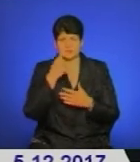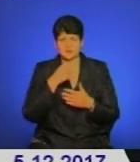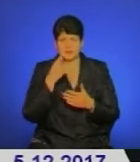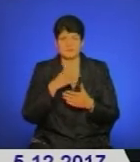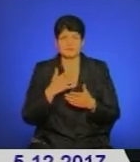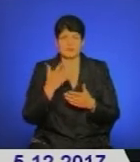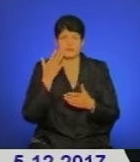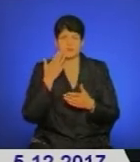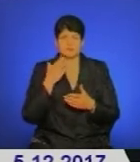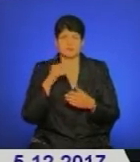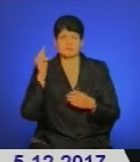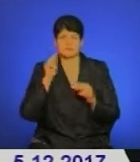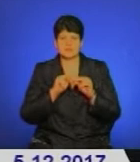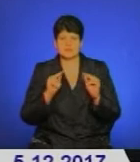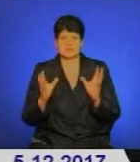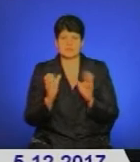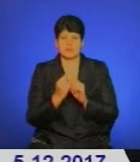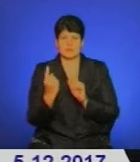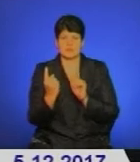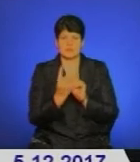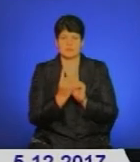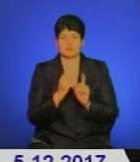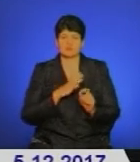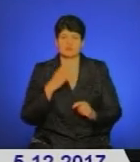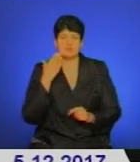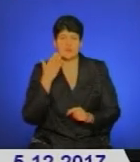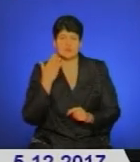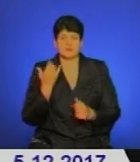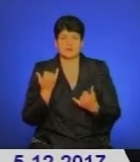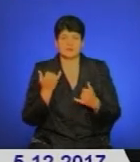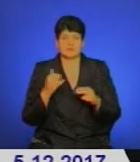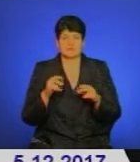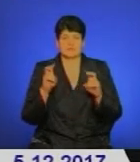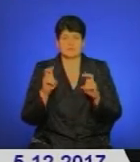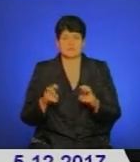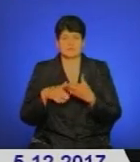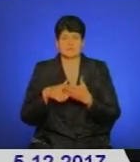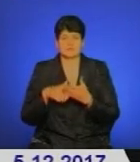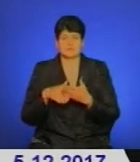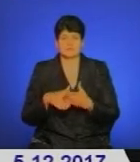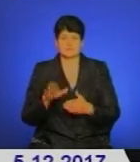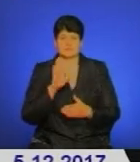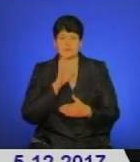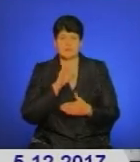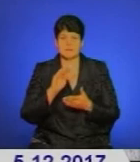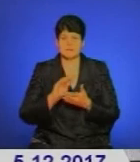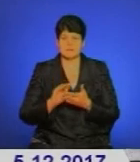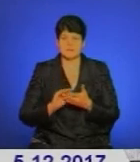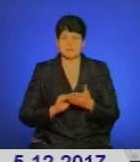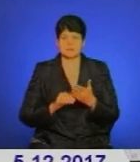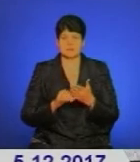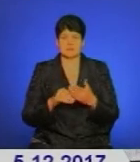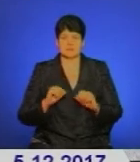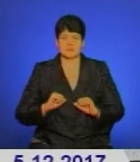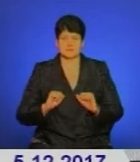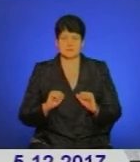коли вчителька один на один з нею займалася і було легше. Ну, але сидить асистент, який допомагає їй і писати. Я